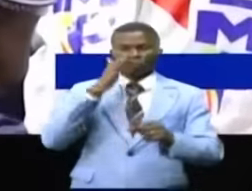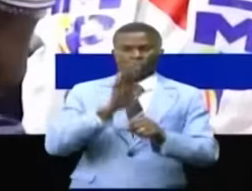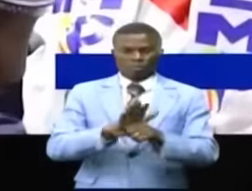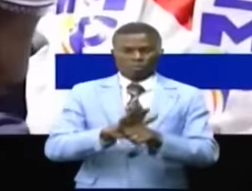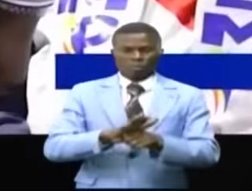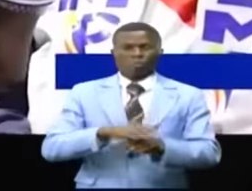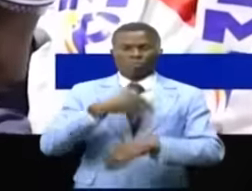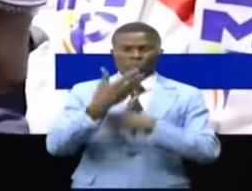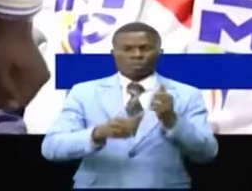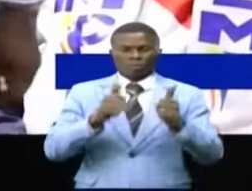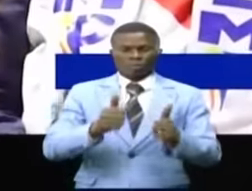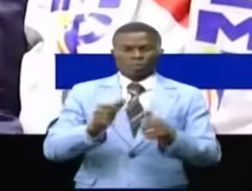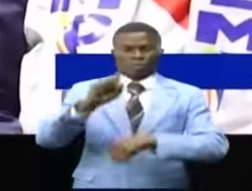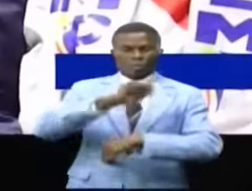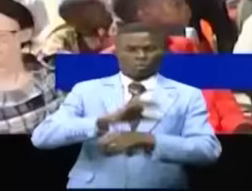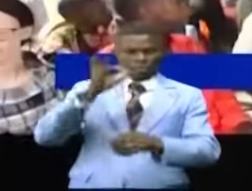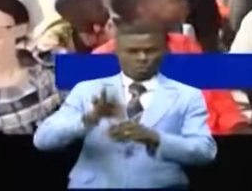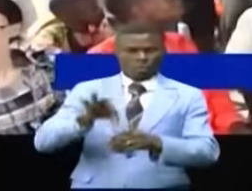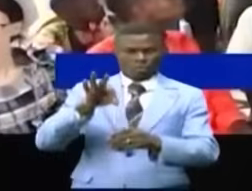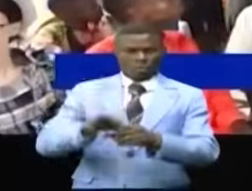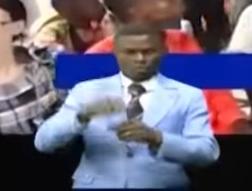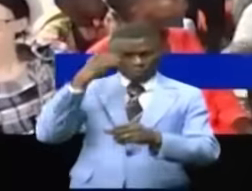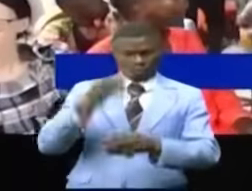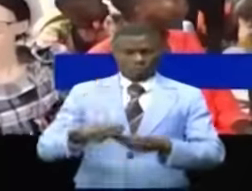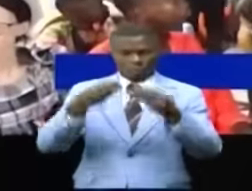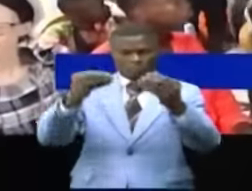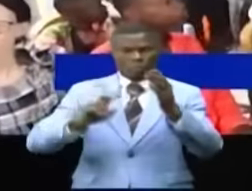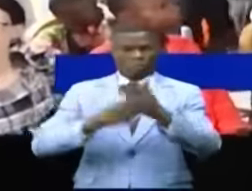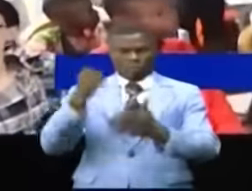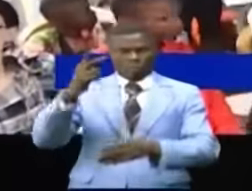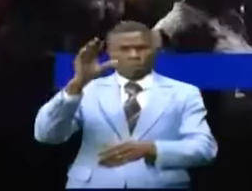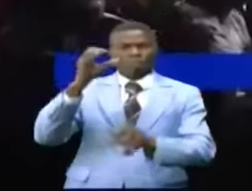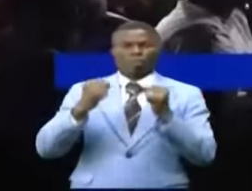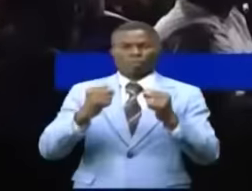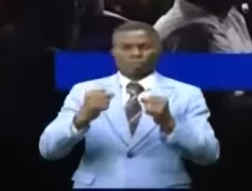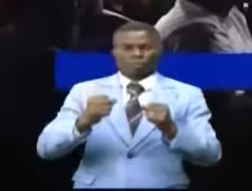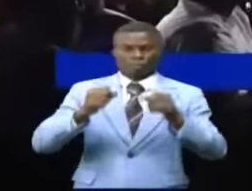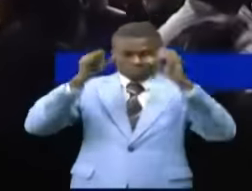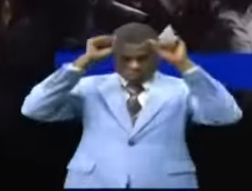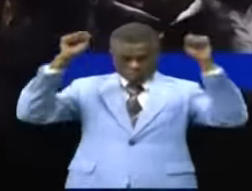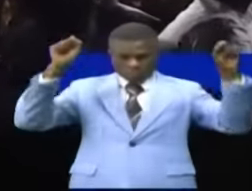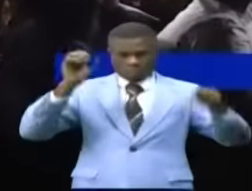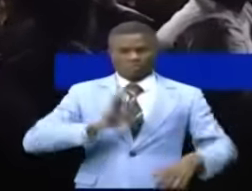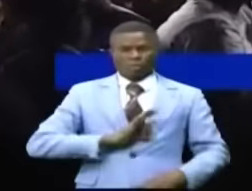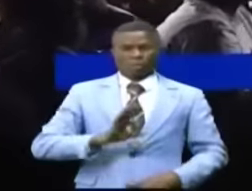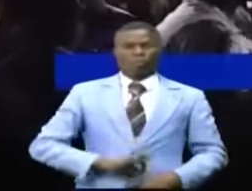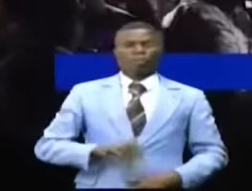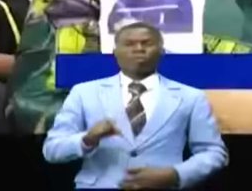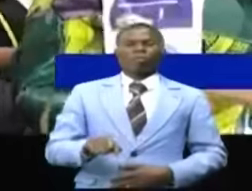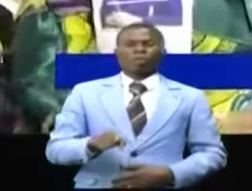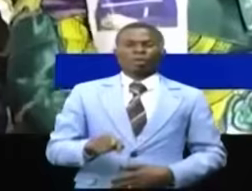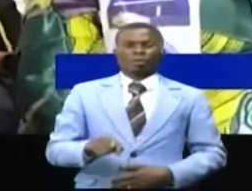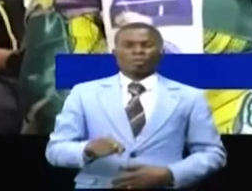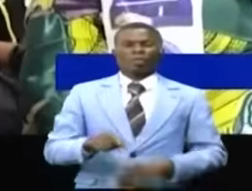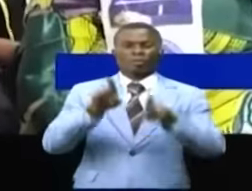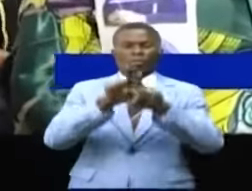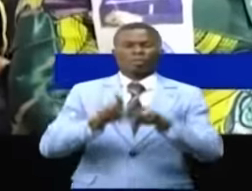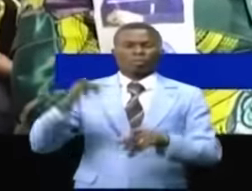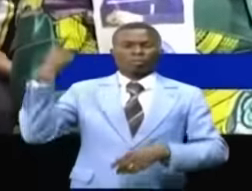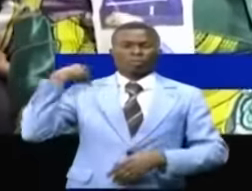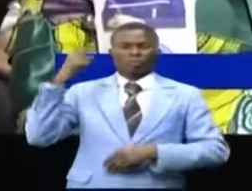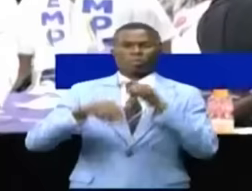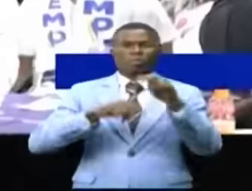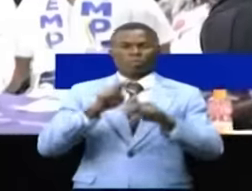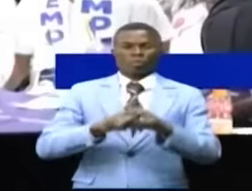d'agir conséquemment les jours des élections pour donner un second mandat à la présidentielle à Félix Antoine Tshisekedi et à la députation